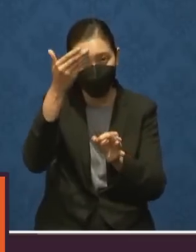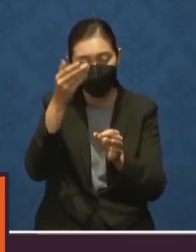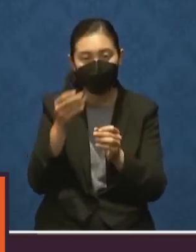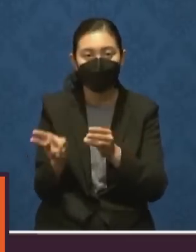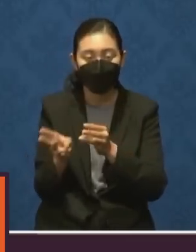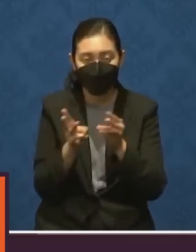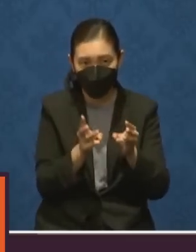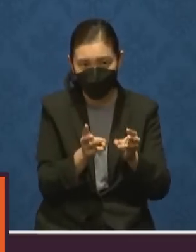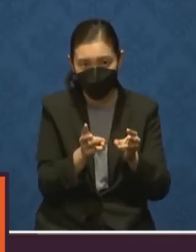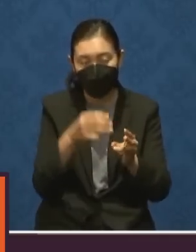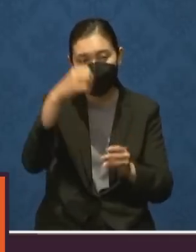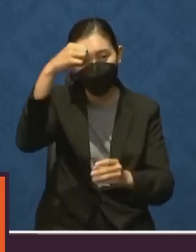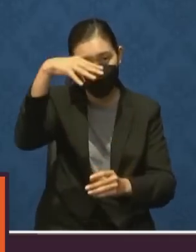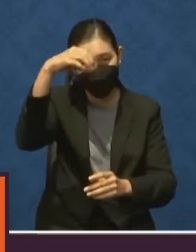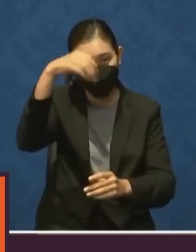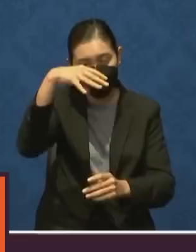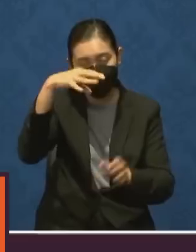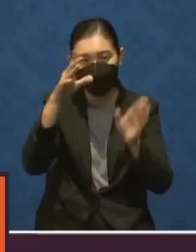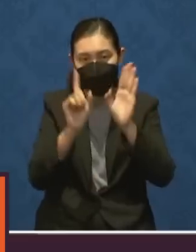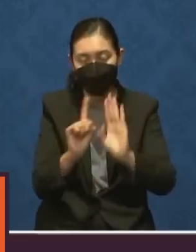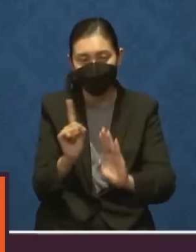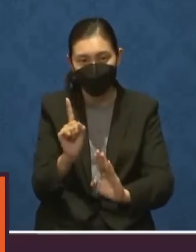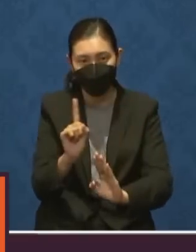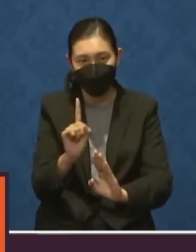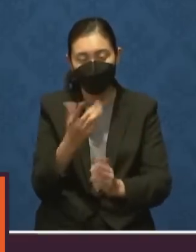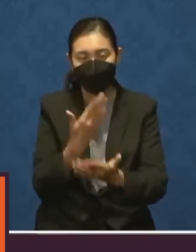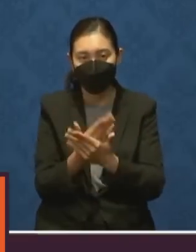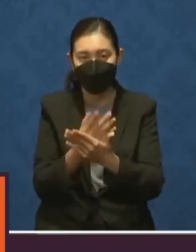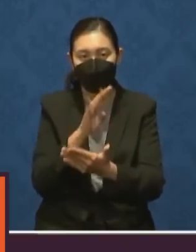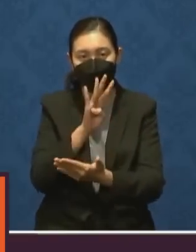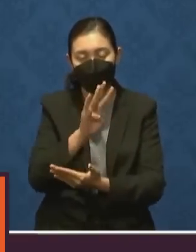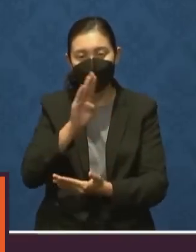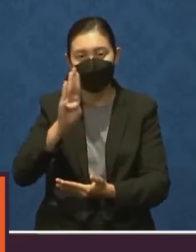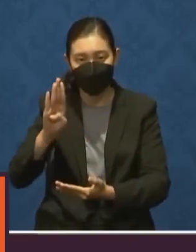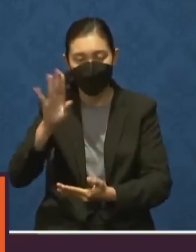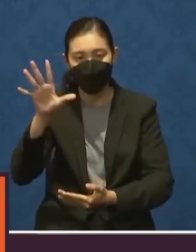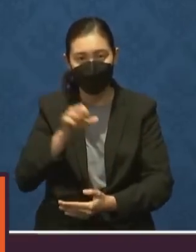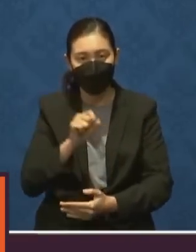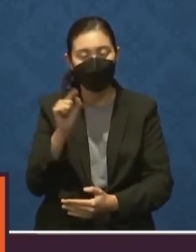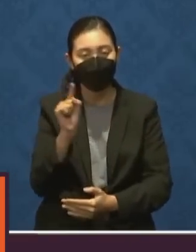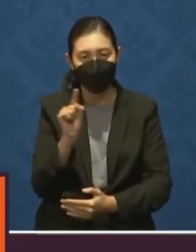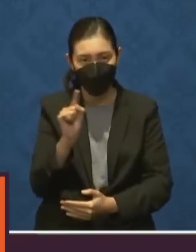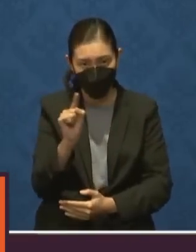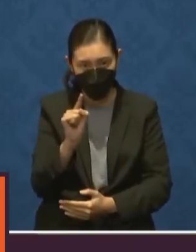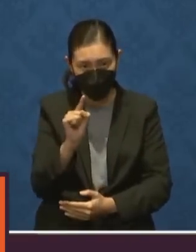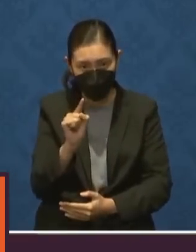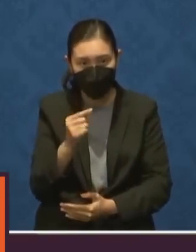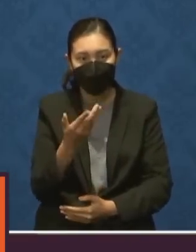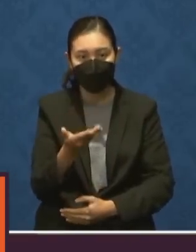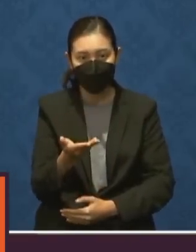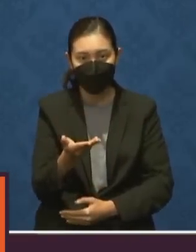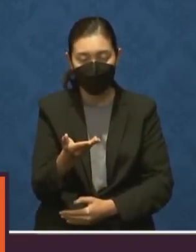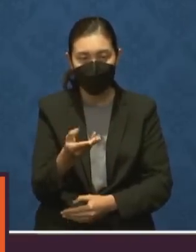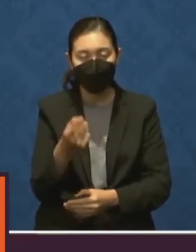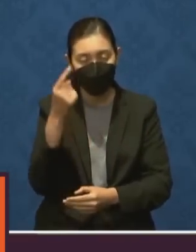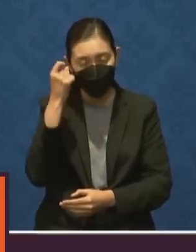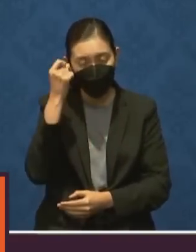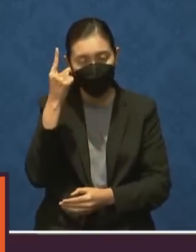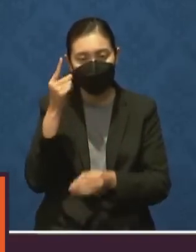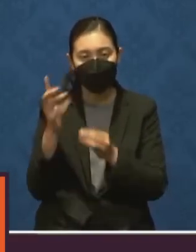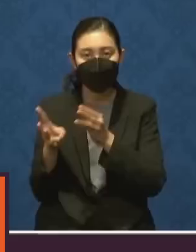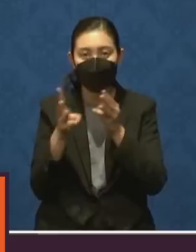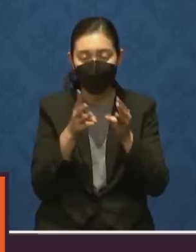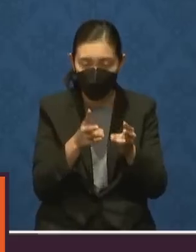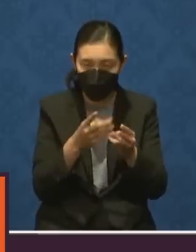่าถึ kiddingมาของค่าฟ้ายฟา 4 บาที้แล้ท่านประทานจะไดเข้าใจถง ขบวนการที่ทำใหเกิดคาไฟฟาแพง